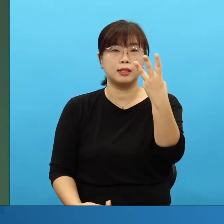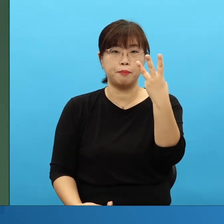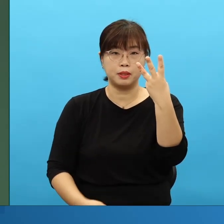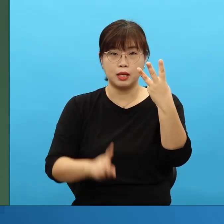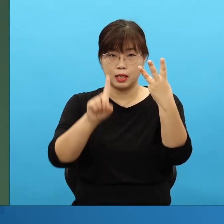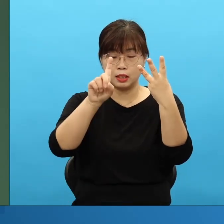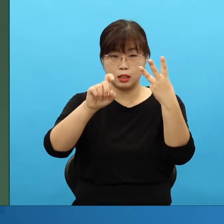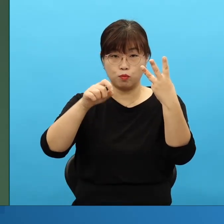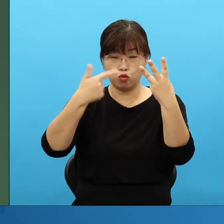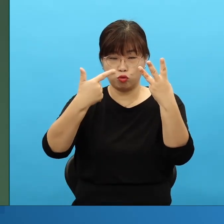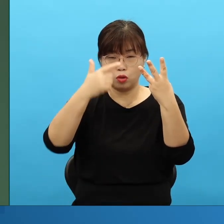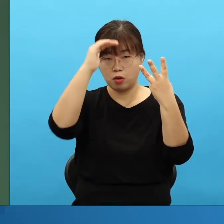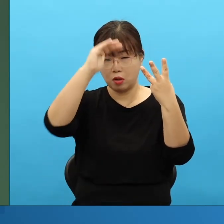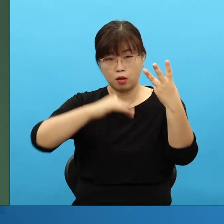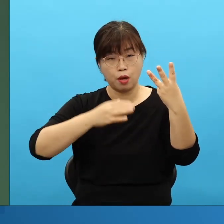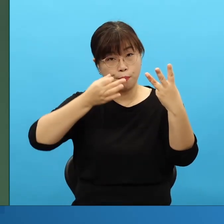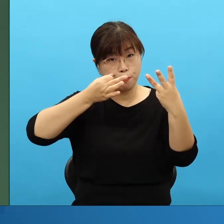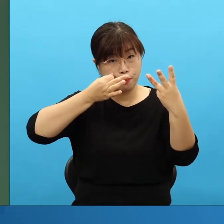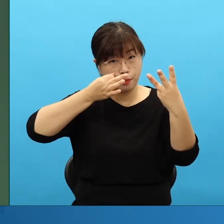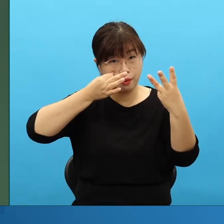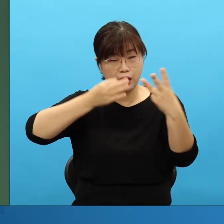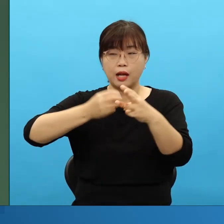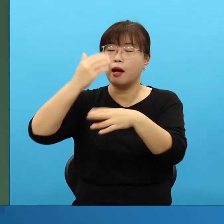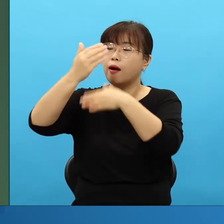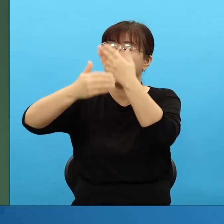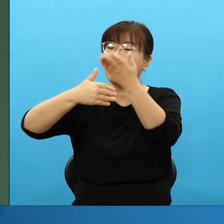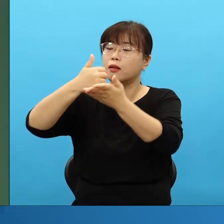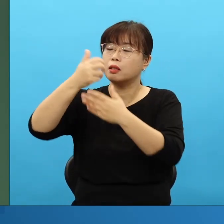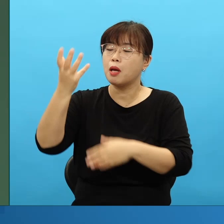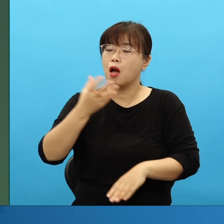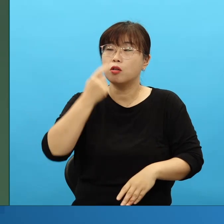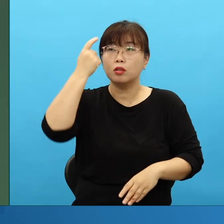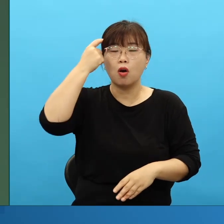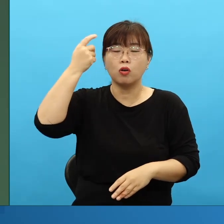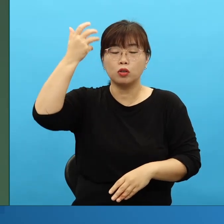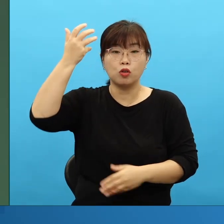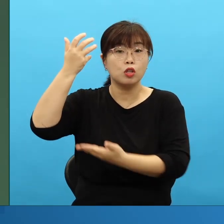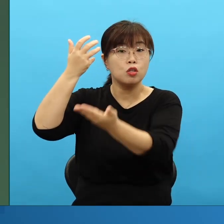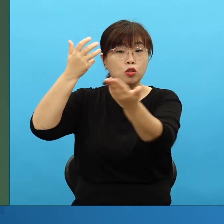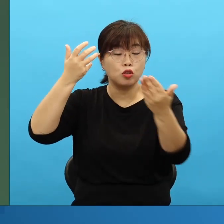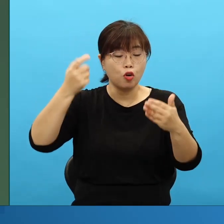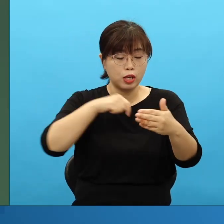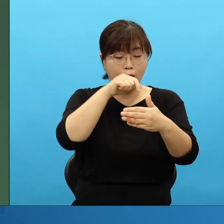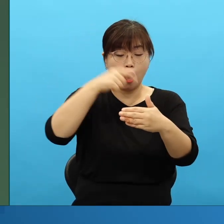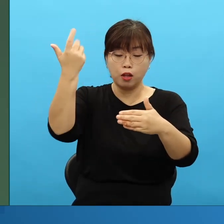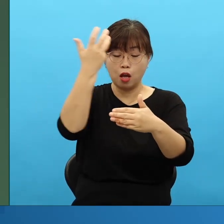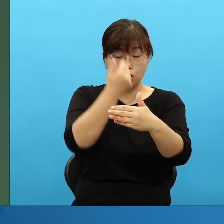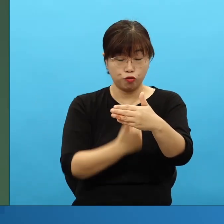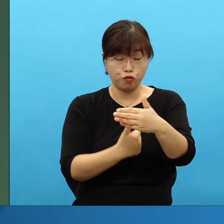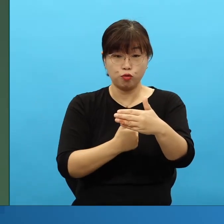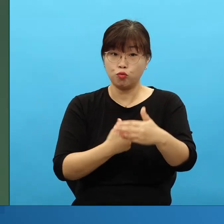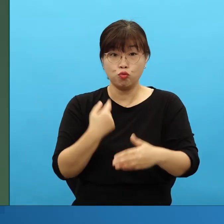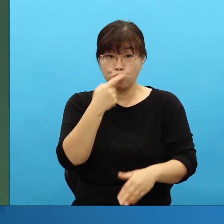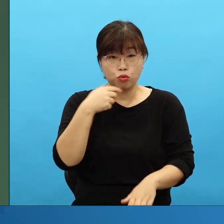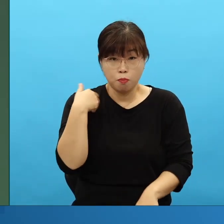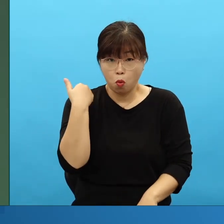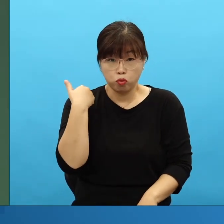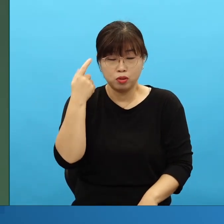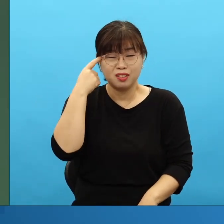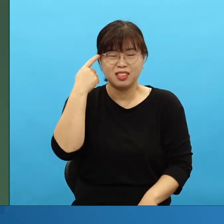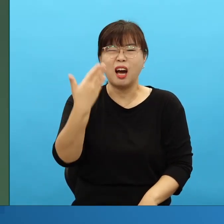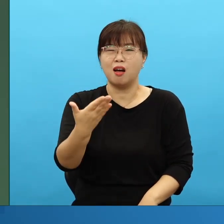하나님의 성령이 너희 안에 거하는 줄 알지 못하느냐 그랬어요. In 1 Corinthians 3:16, do you not know that the Spirit of